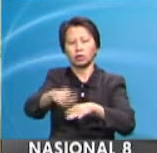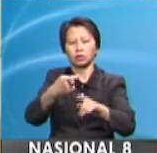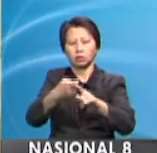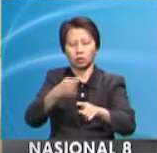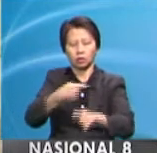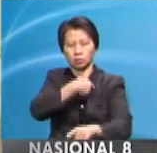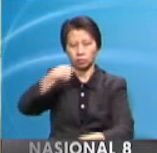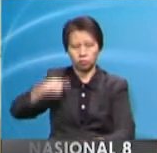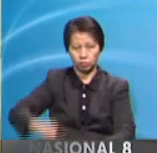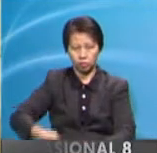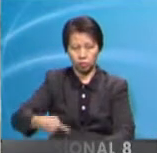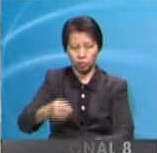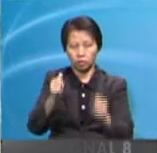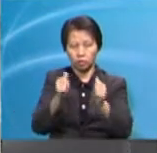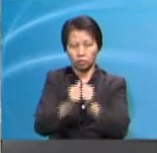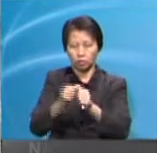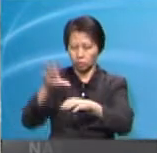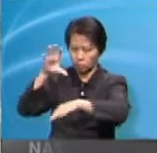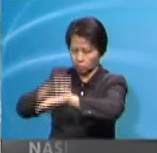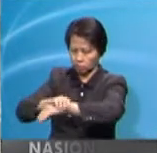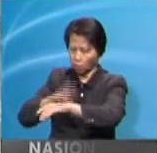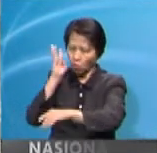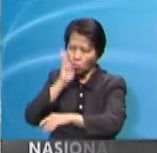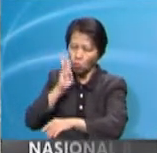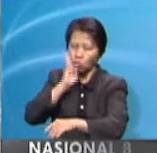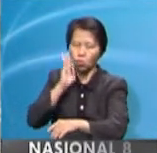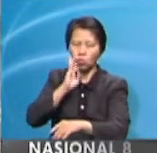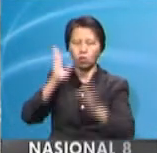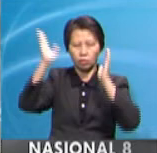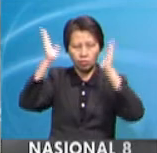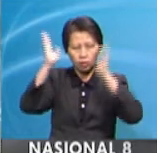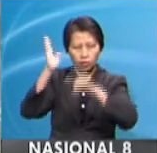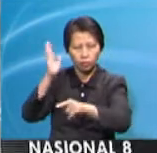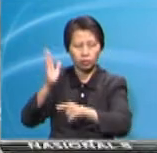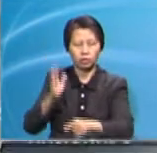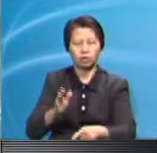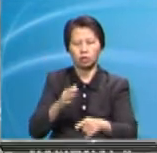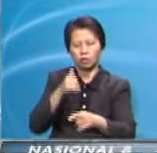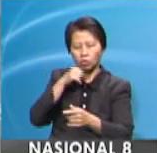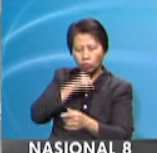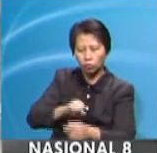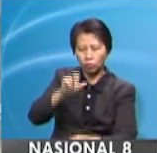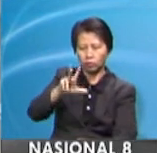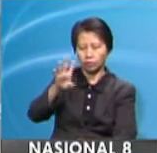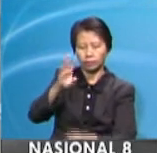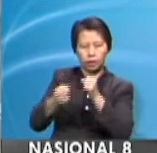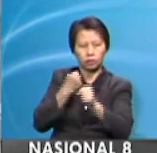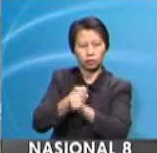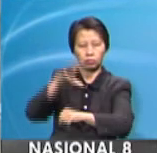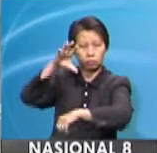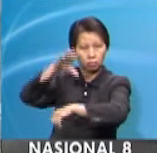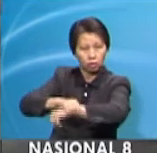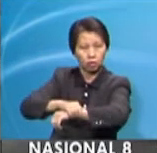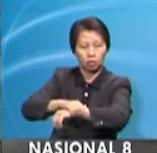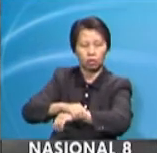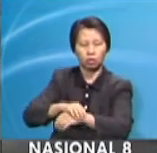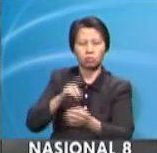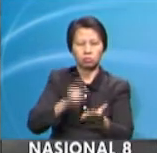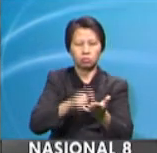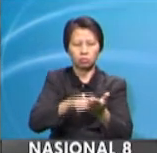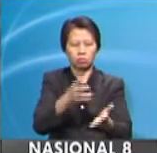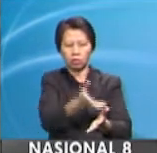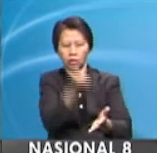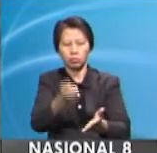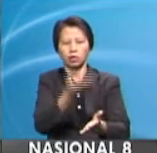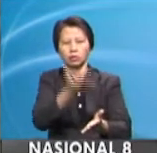guandong China dengan penahanan seorang wanita warga tempatan Suri rumah berumur 34 tahun itu ditahan ketika menuntut salah